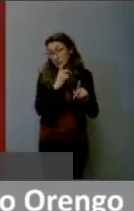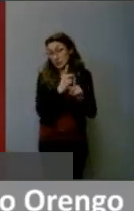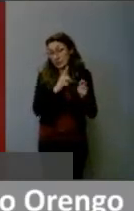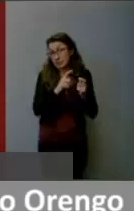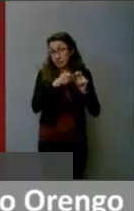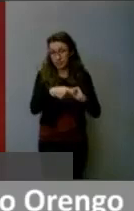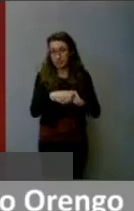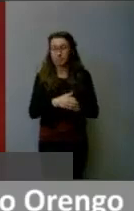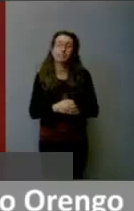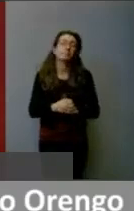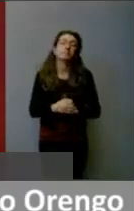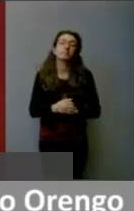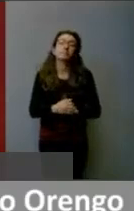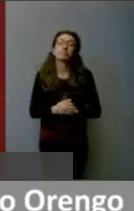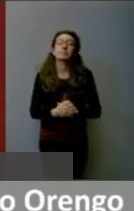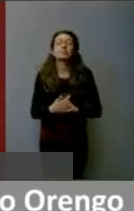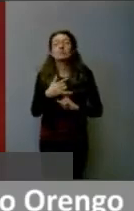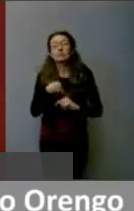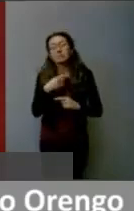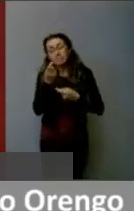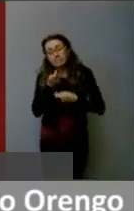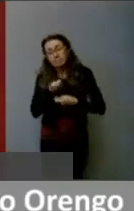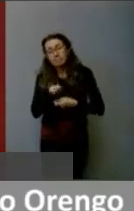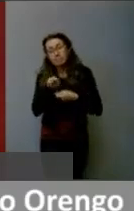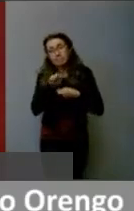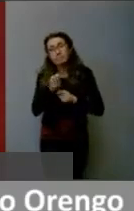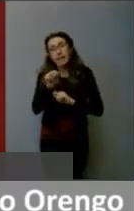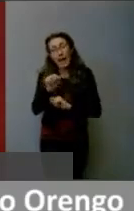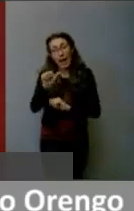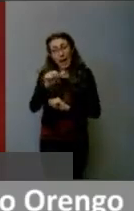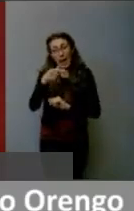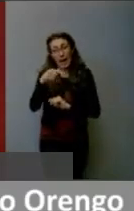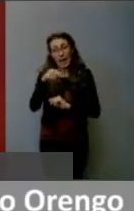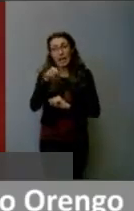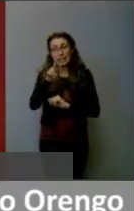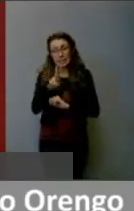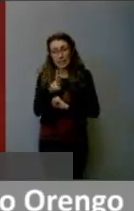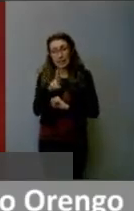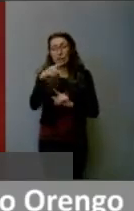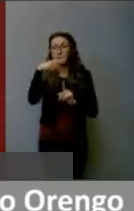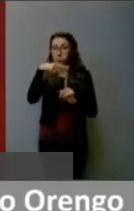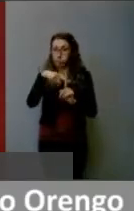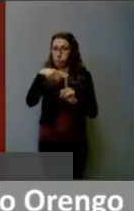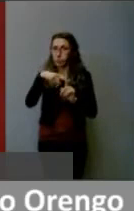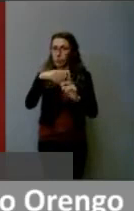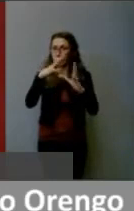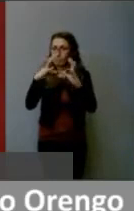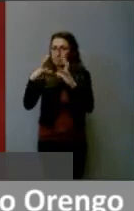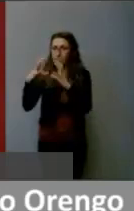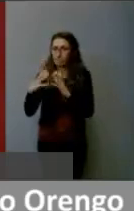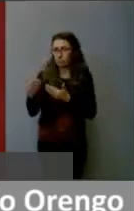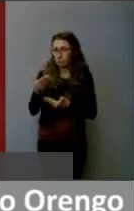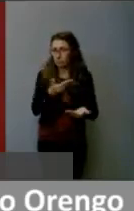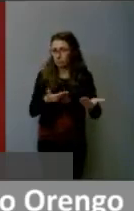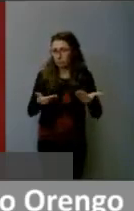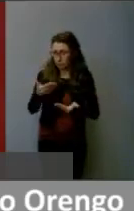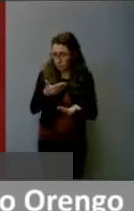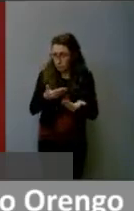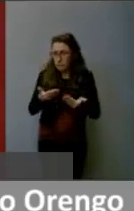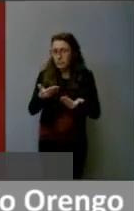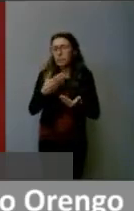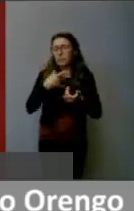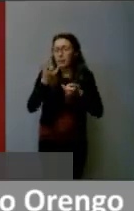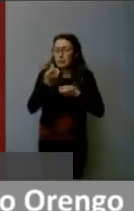chiamato e ho sollecitato Aster e tutti i soggetti coinvolti affinché